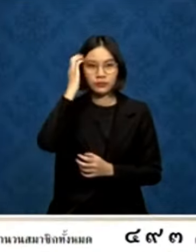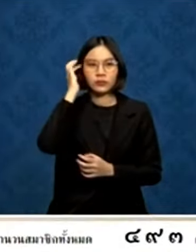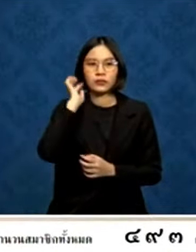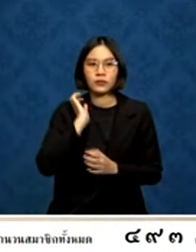แก้ว bu